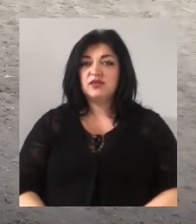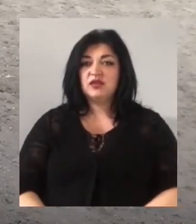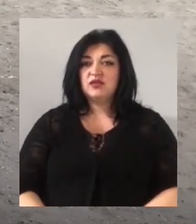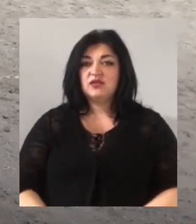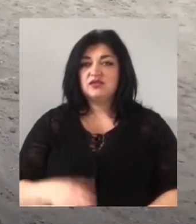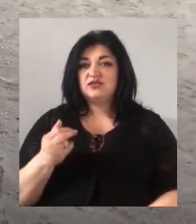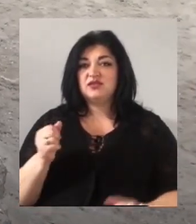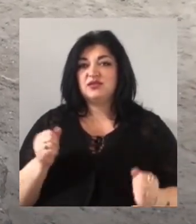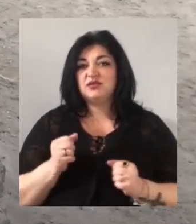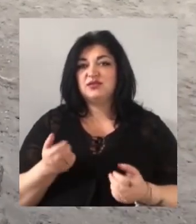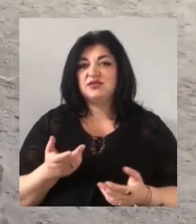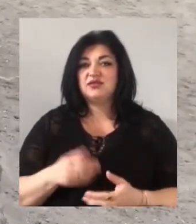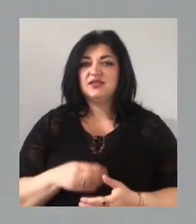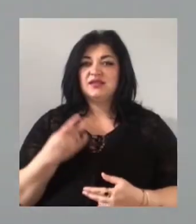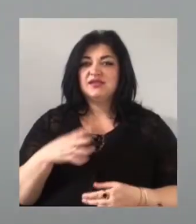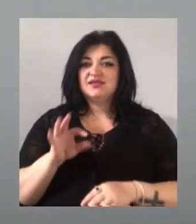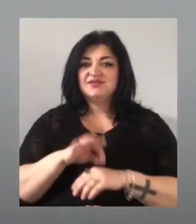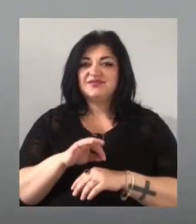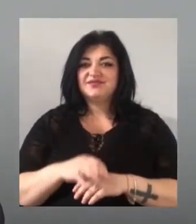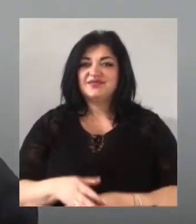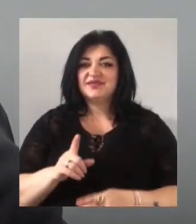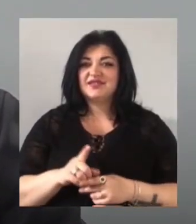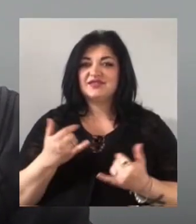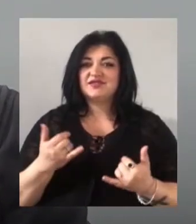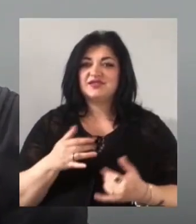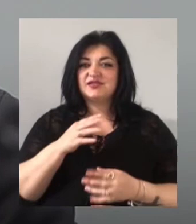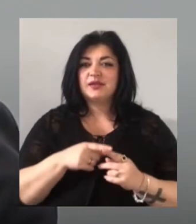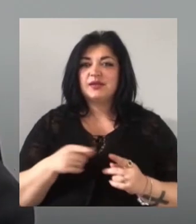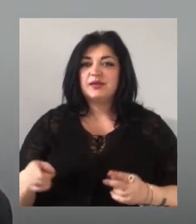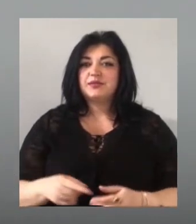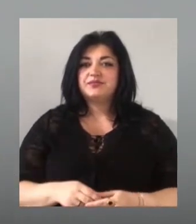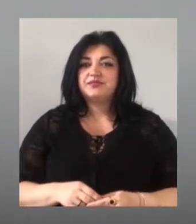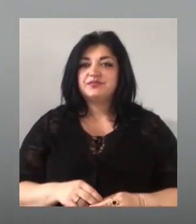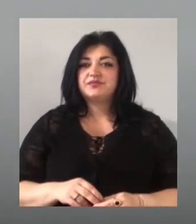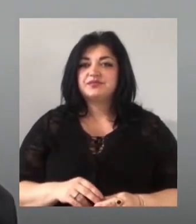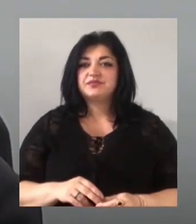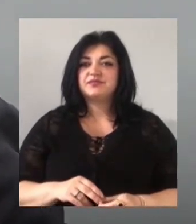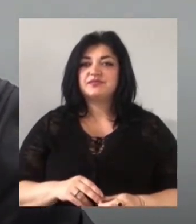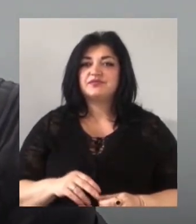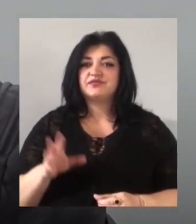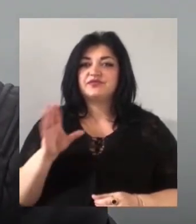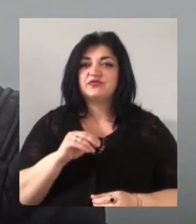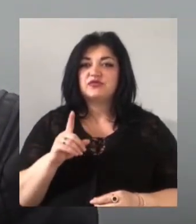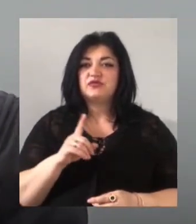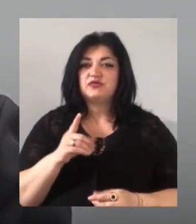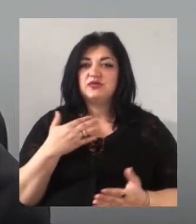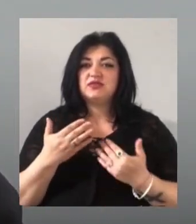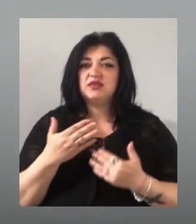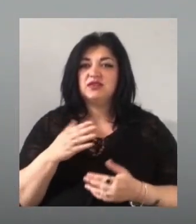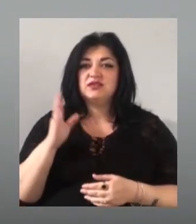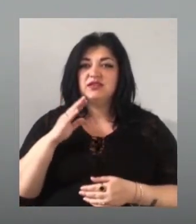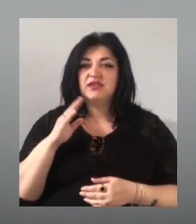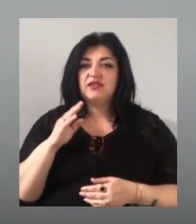хочеться заболіти. Такі времена тяжелі. Чув, що того літку чи якісь вибриси були в воду, щось подібне, щось трохи,